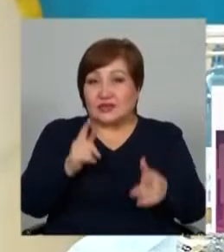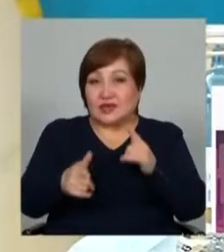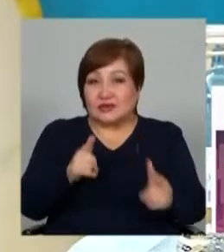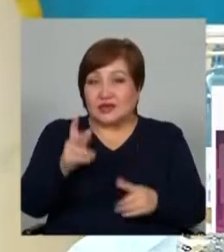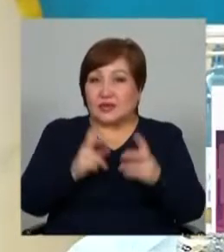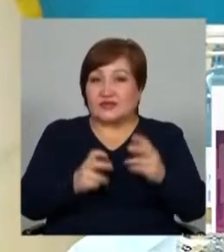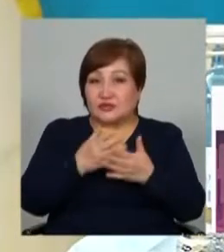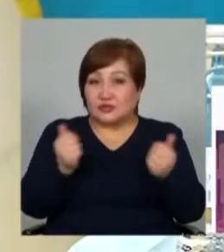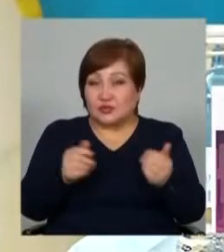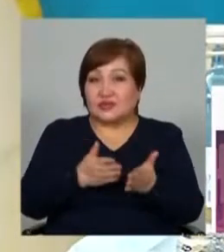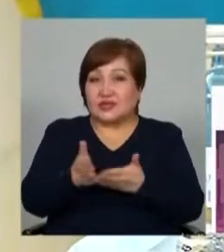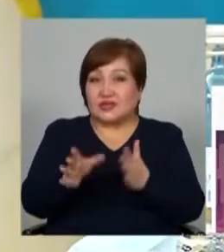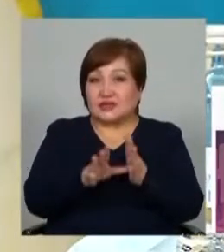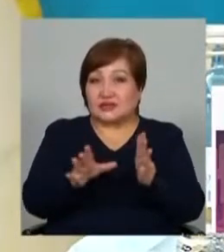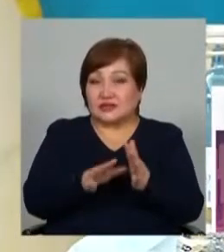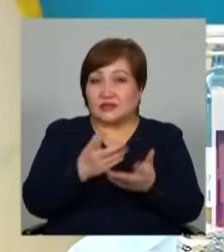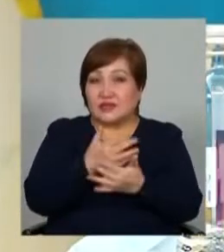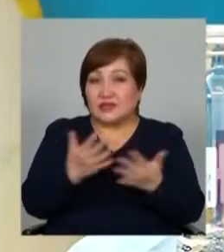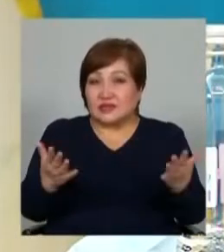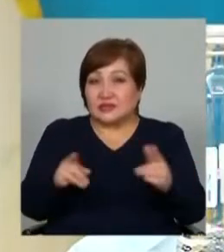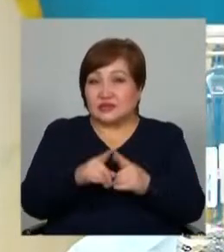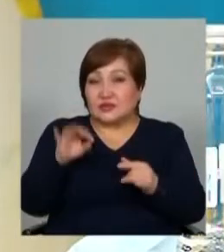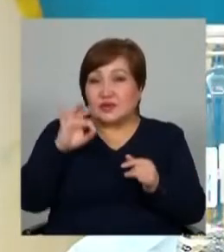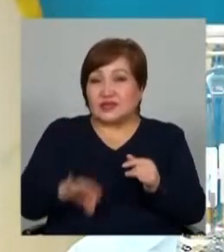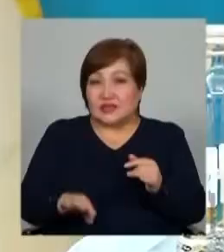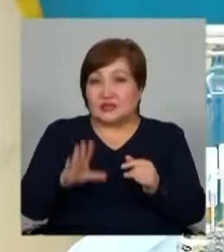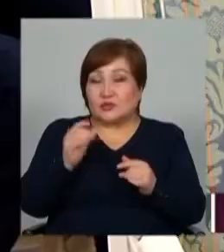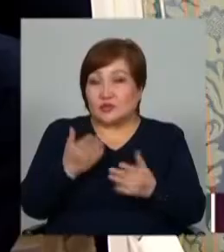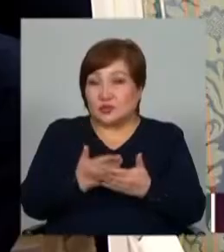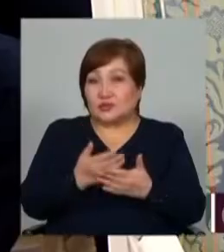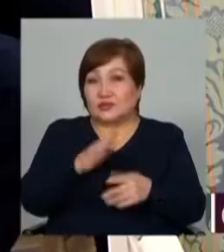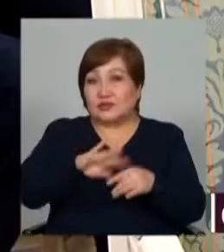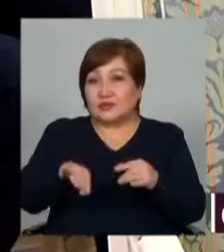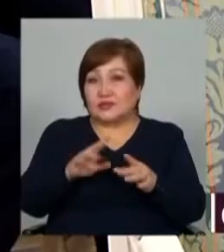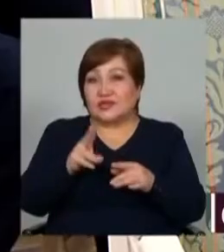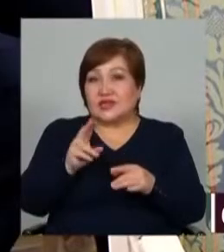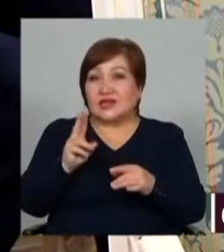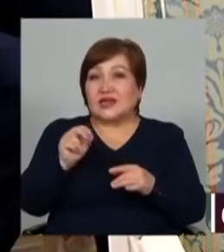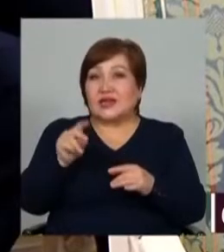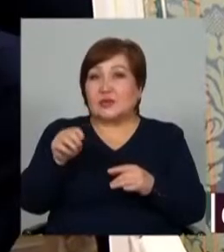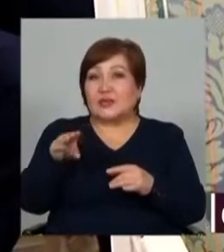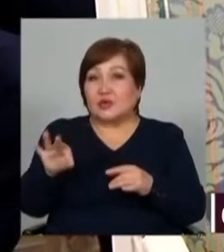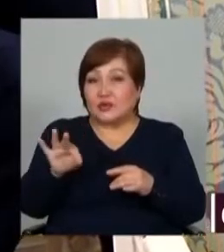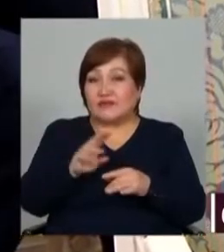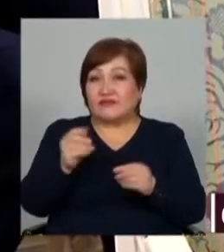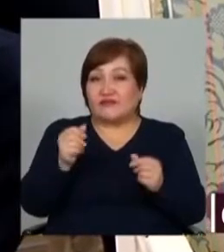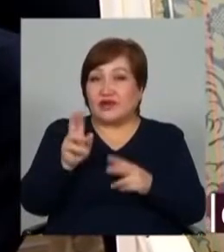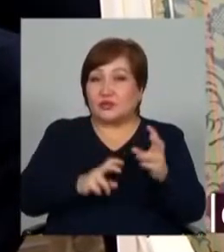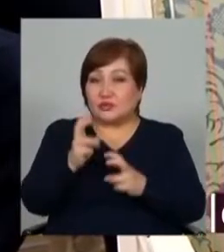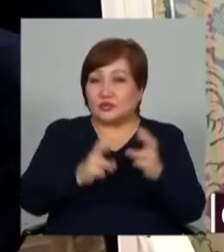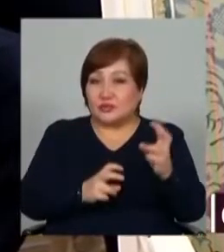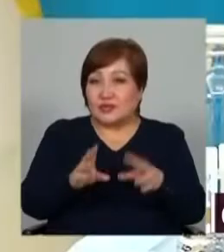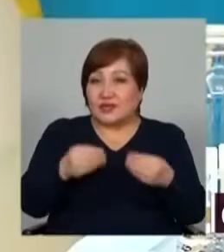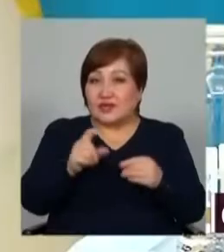бұл сала электр энергиясын бірнеше облыс сияқты пайдаланады. Кейбір жосықсыз криптовалюта өндірушілер халыққа берілетін тарифтерден